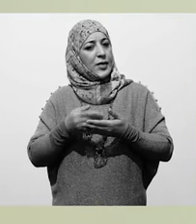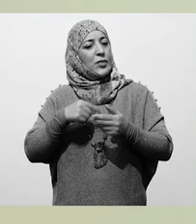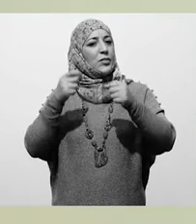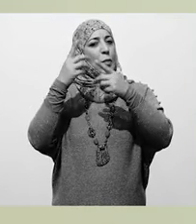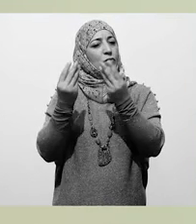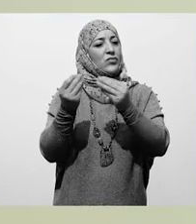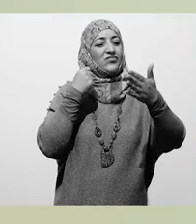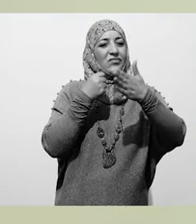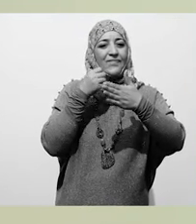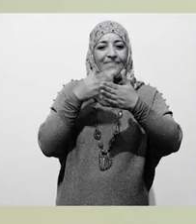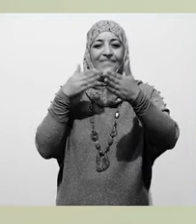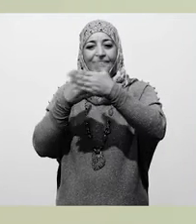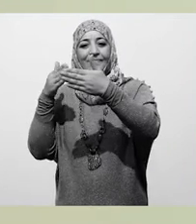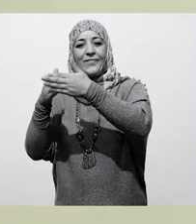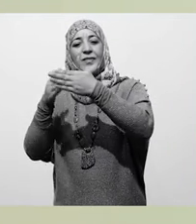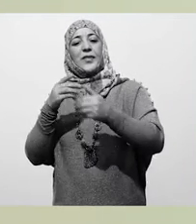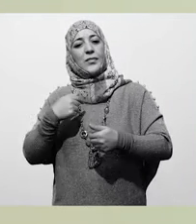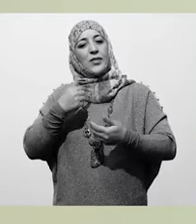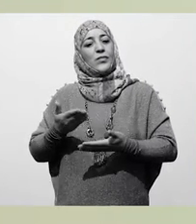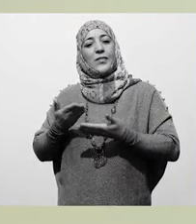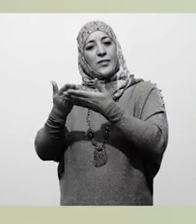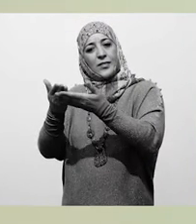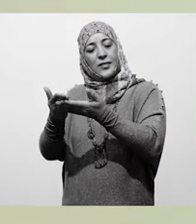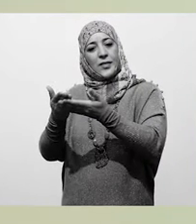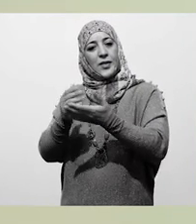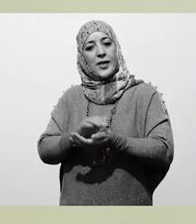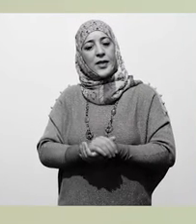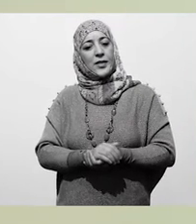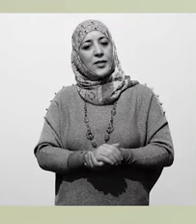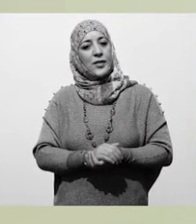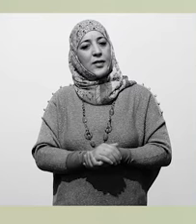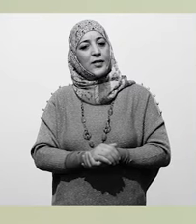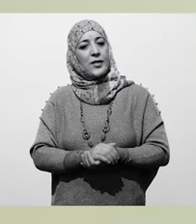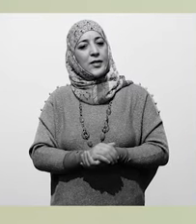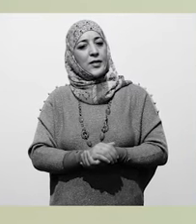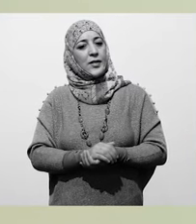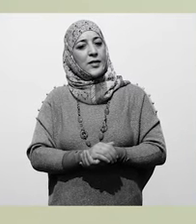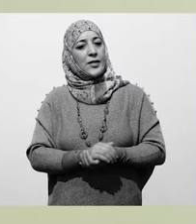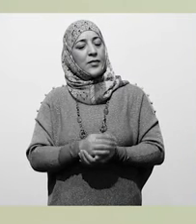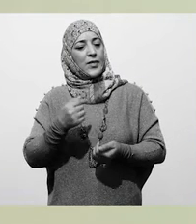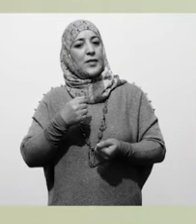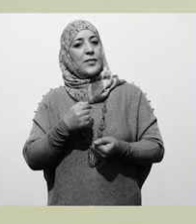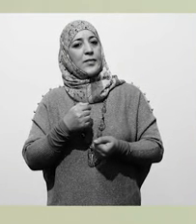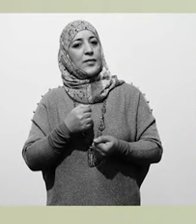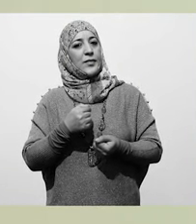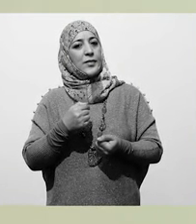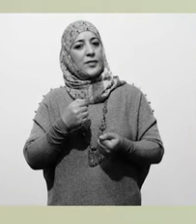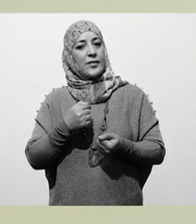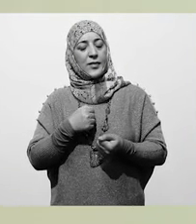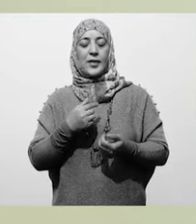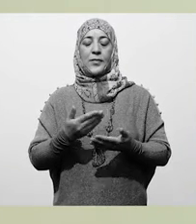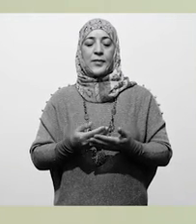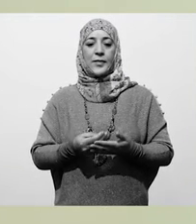surmonter plusieurs obstacles dans la vie. Et je vais l'aider, je vais faire mon mieux de